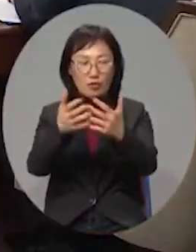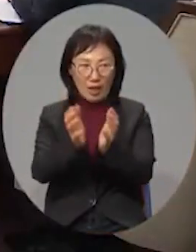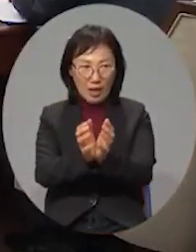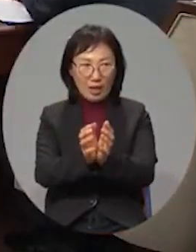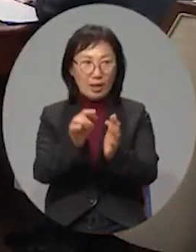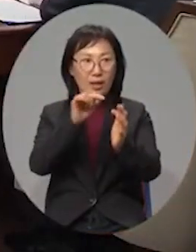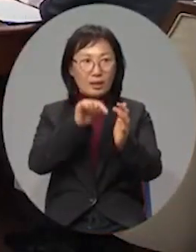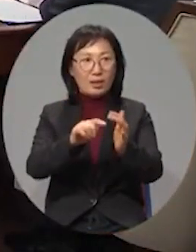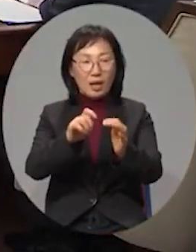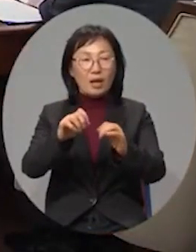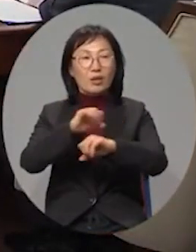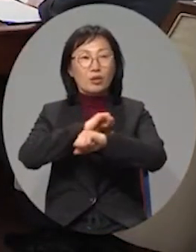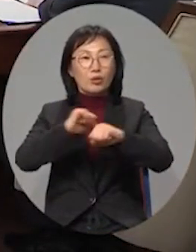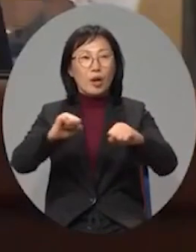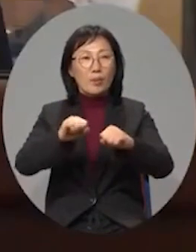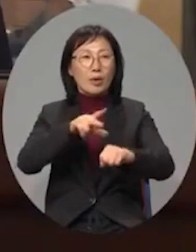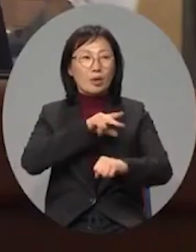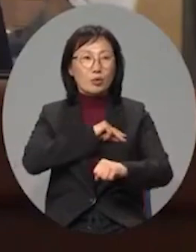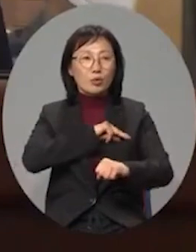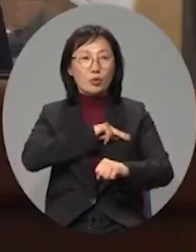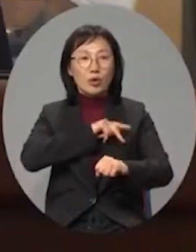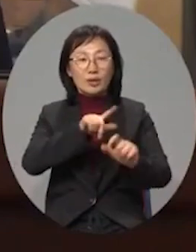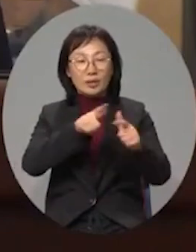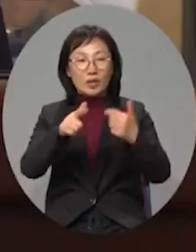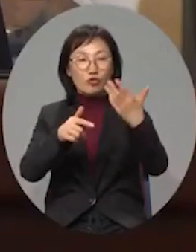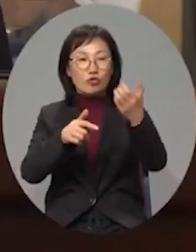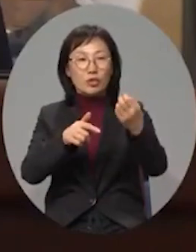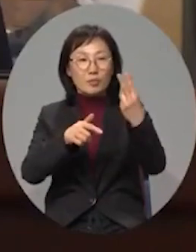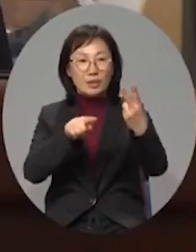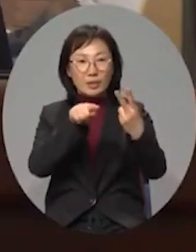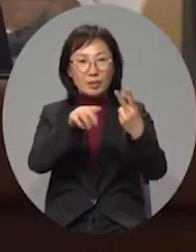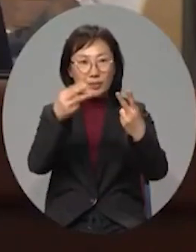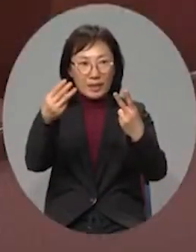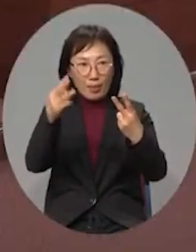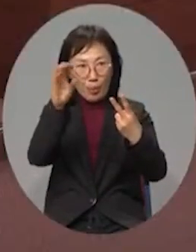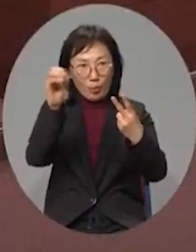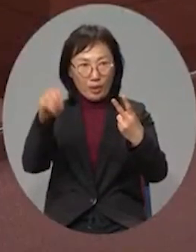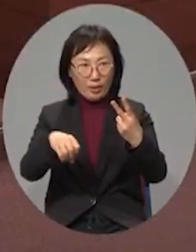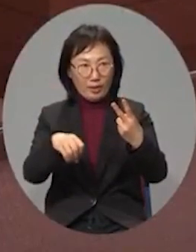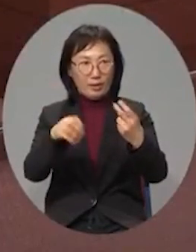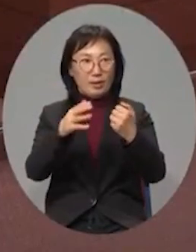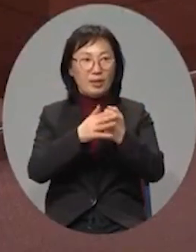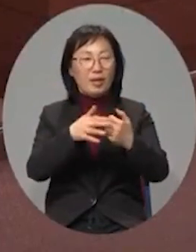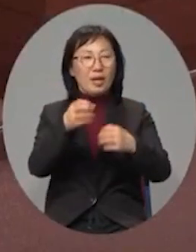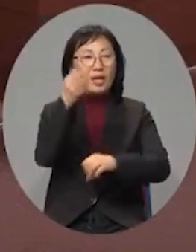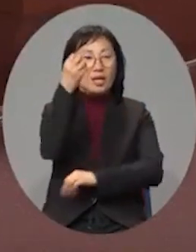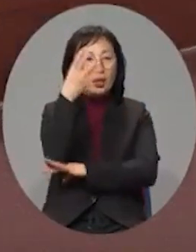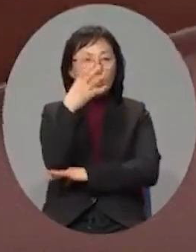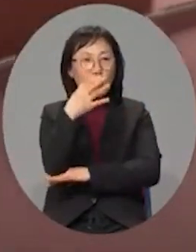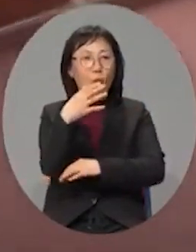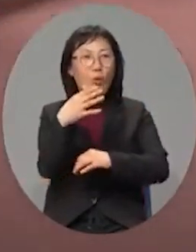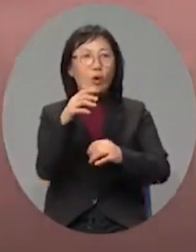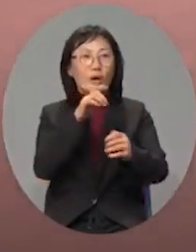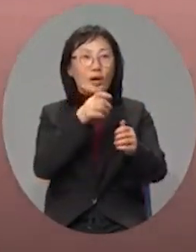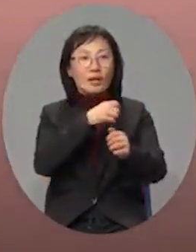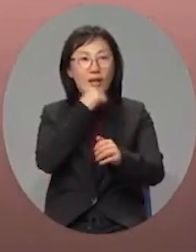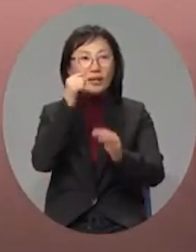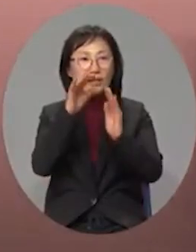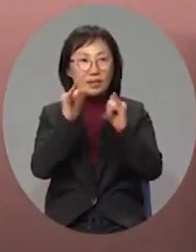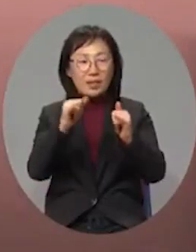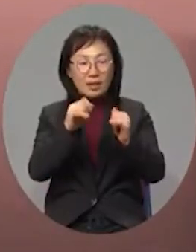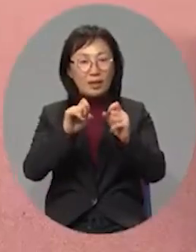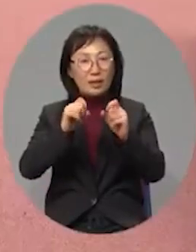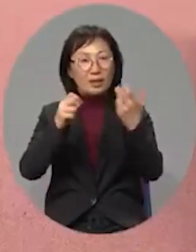당선된 광역의원의 92.3%, 기초의원 당선자 74.6% 역시